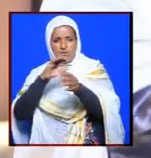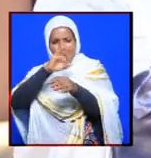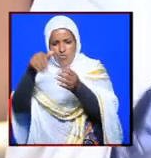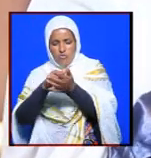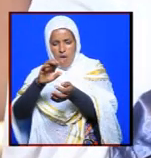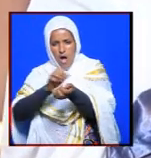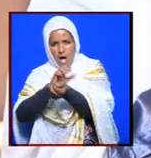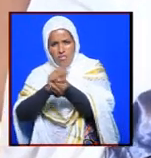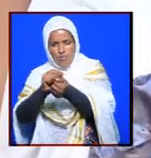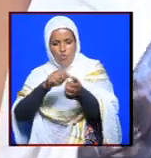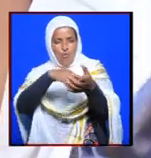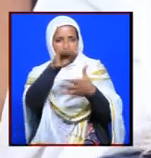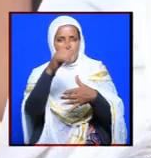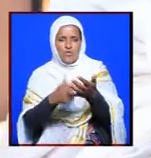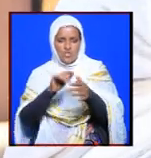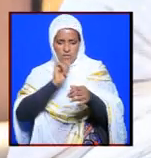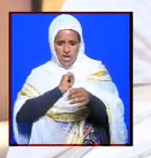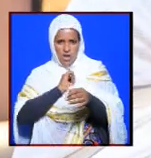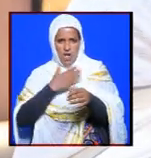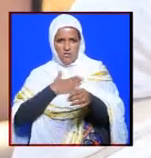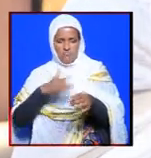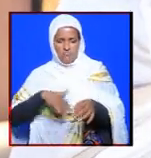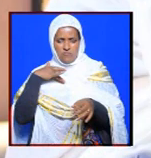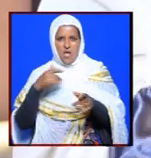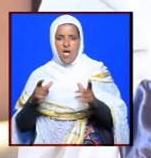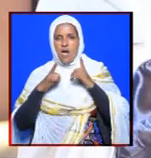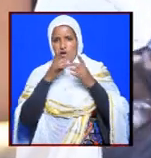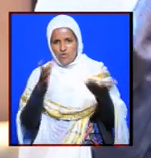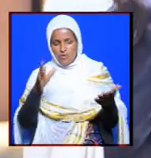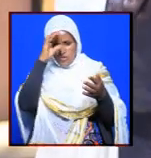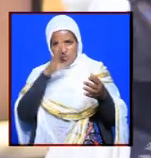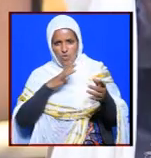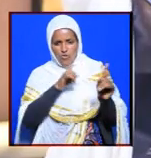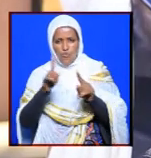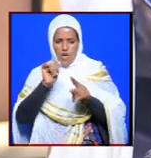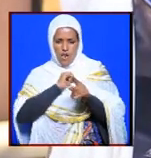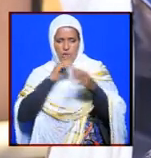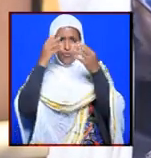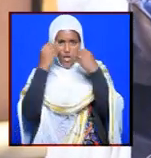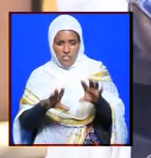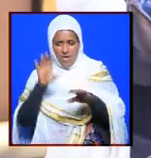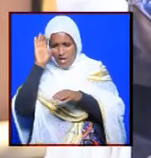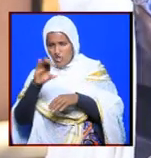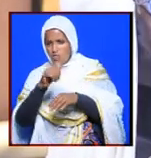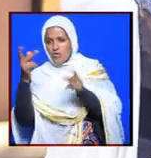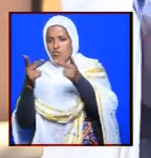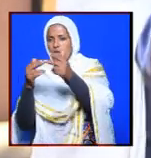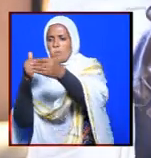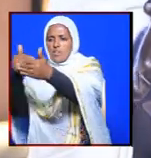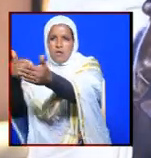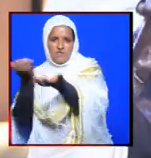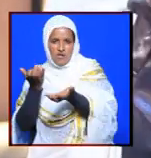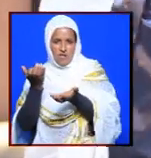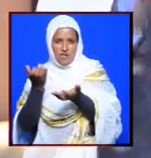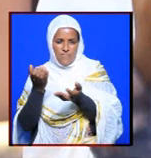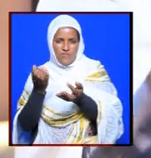አጥበው የሚያወጡባቸው። እና ኢትዮጵያዊ ስለሆነ ነገር ስለ ራስ መቆርቆር አይኖርም። ሰው ደግሞ የራሱን ባጣ መጠን የግድ የሆነ ቦታ መጠጋት